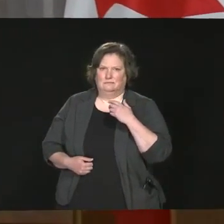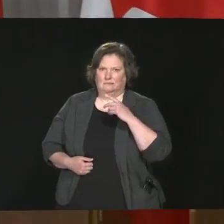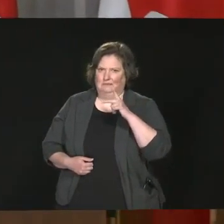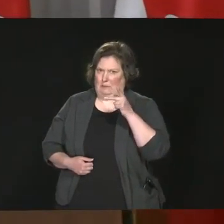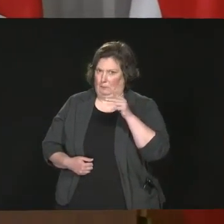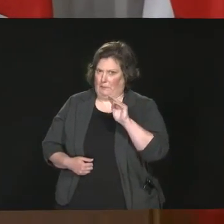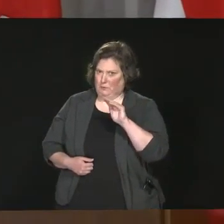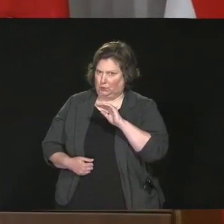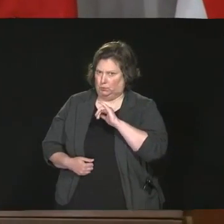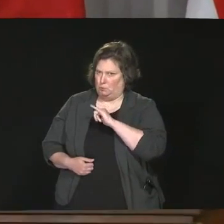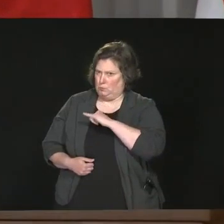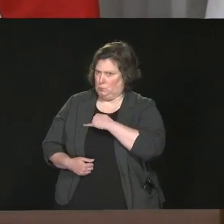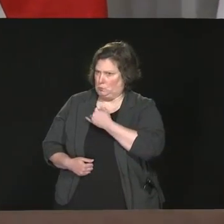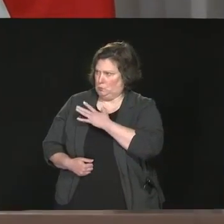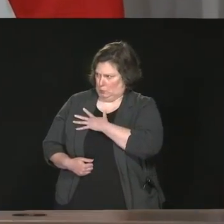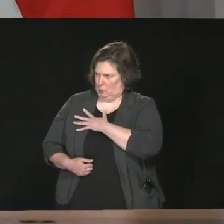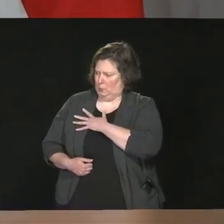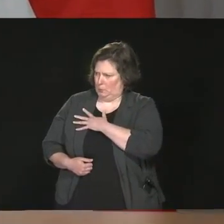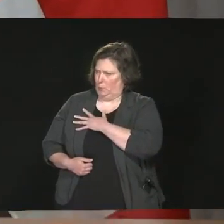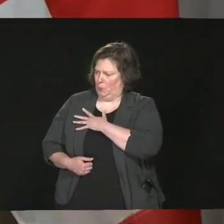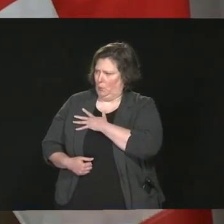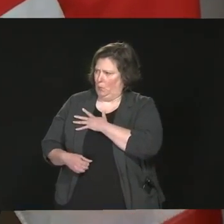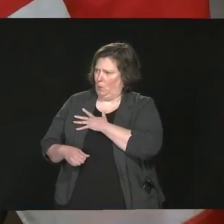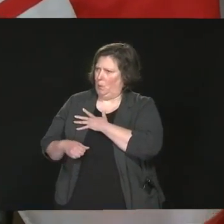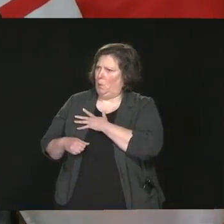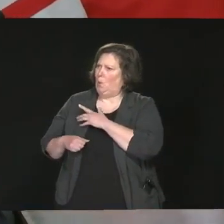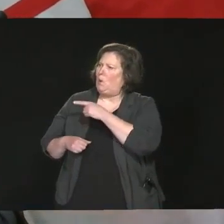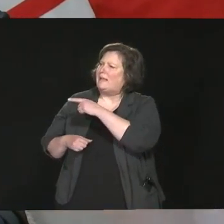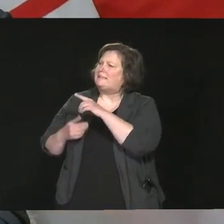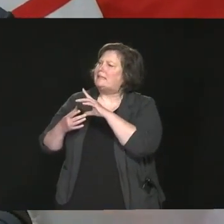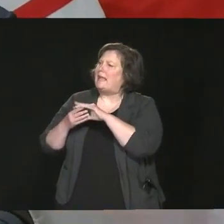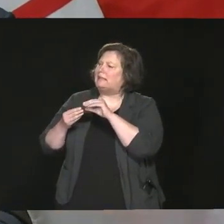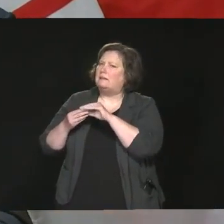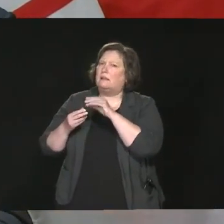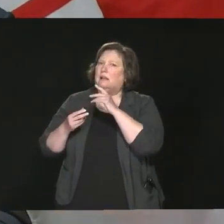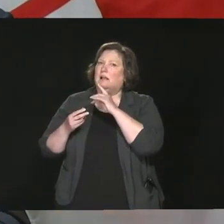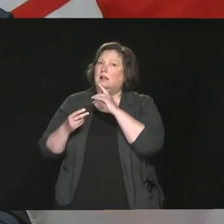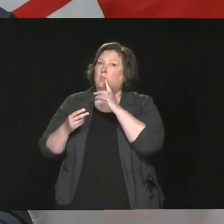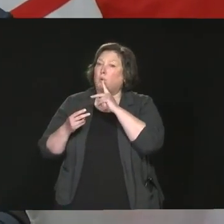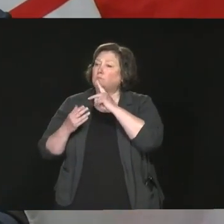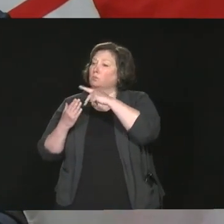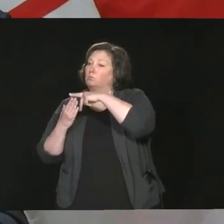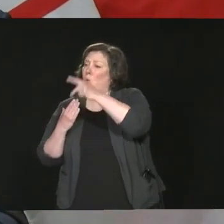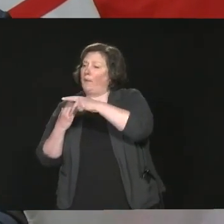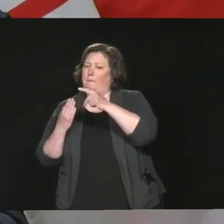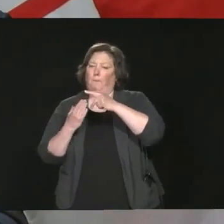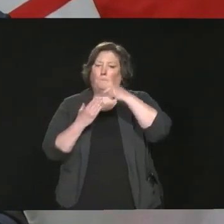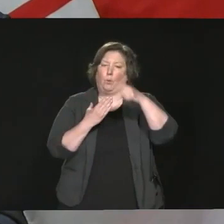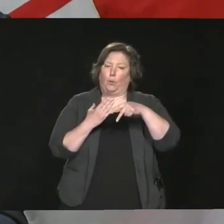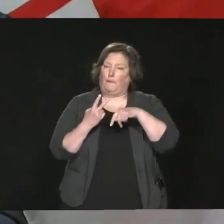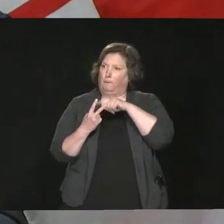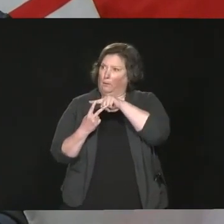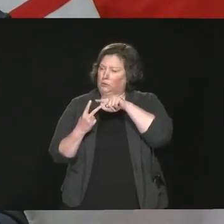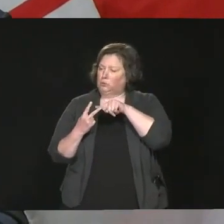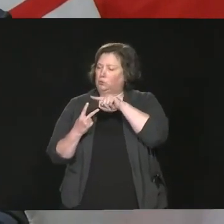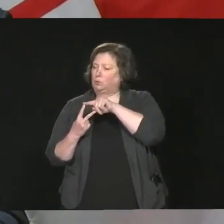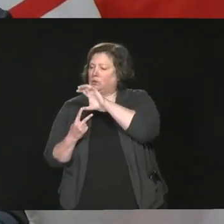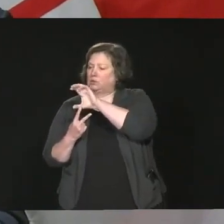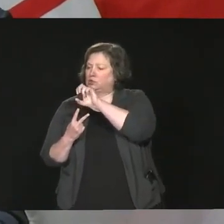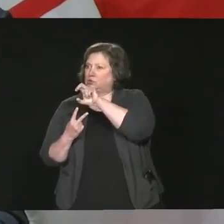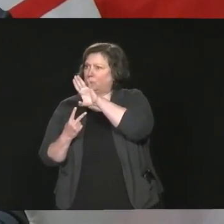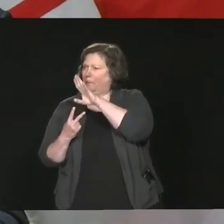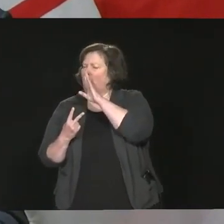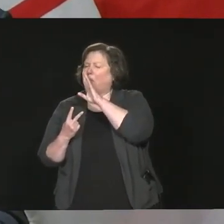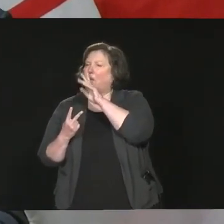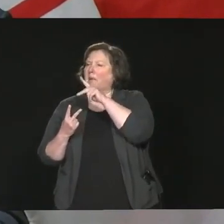la subvention salariale. J'aimerais savoir, est-ce que vous êtes en train de concocter une quelconque mesure, une